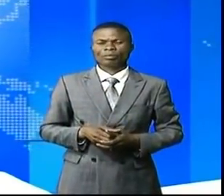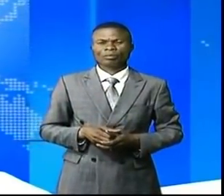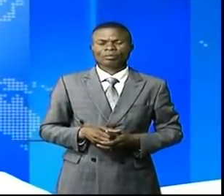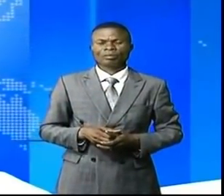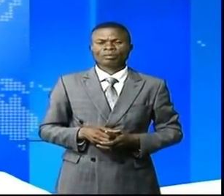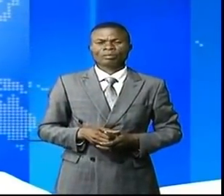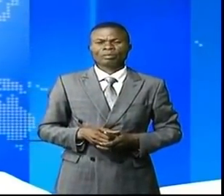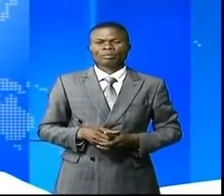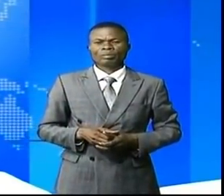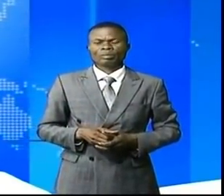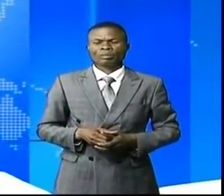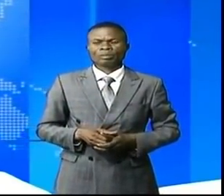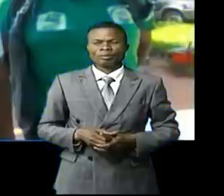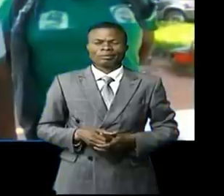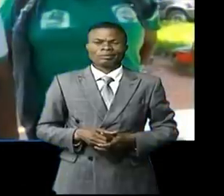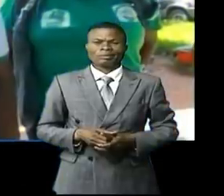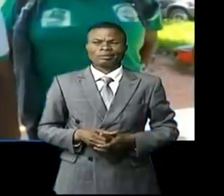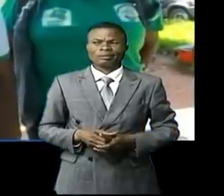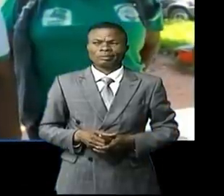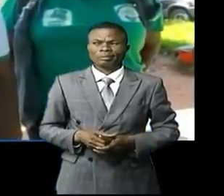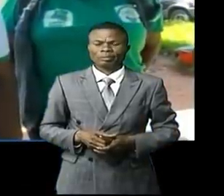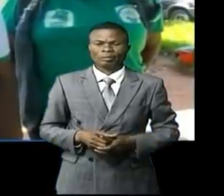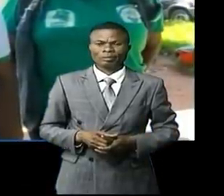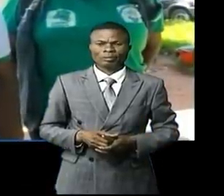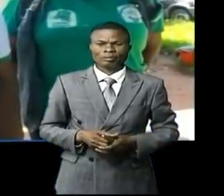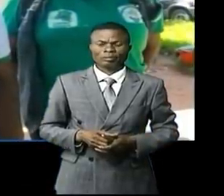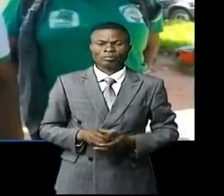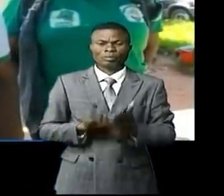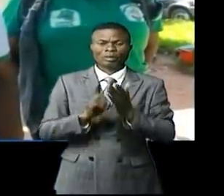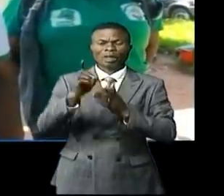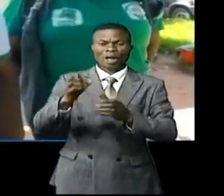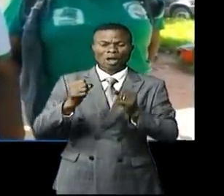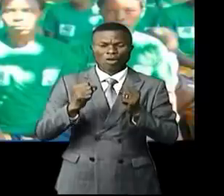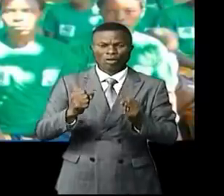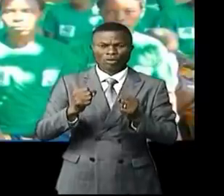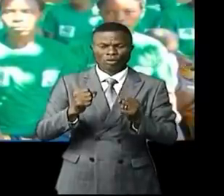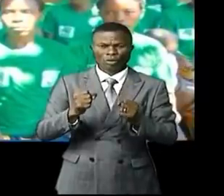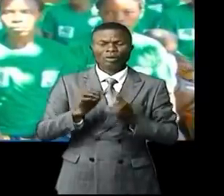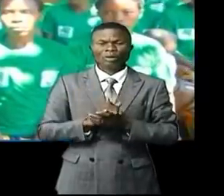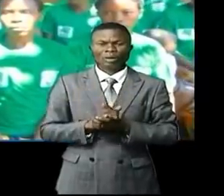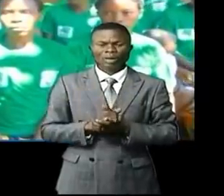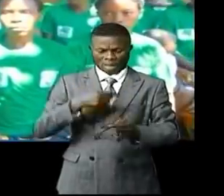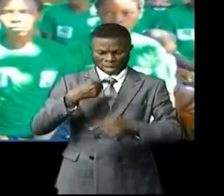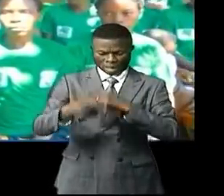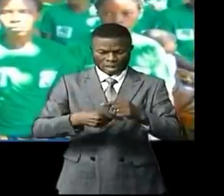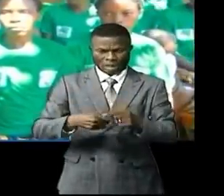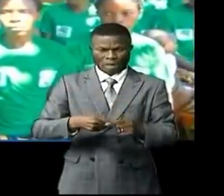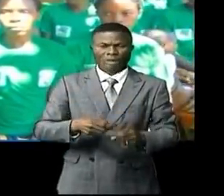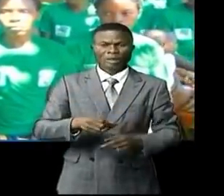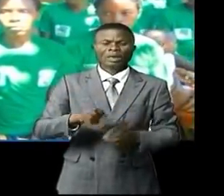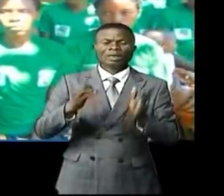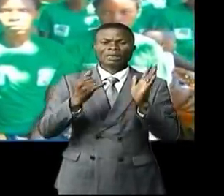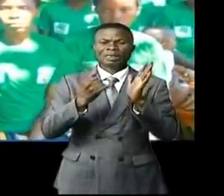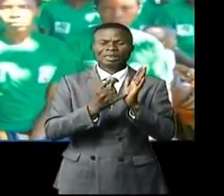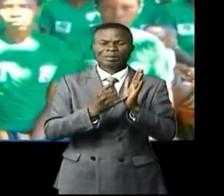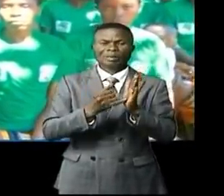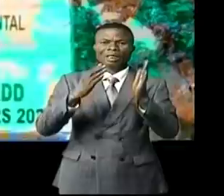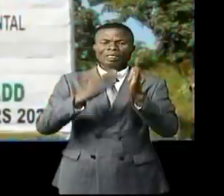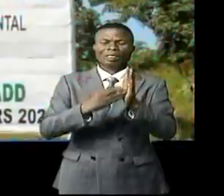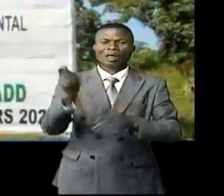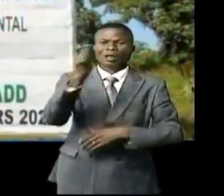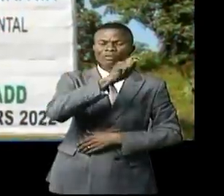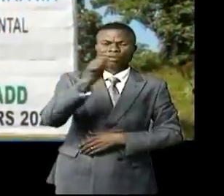Mbujimaï. Africaine pour le développement durable, REFAD, en sigle, a lancé ce samedi 9 avril avec le financement